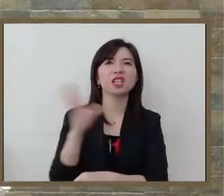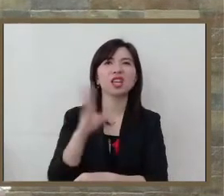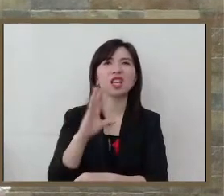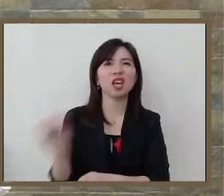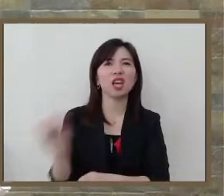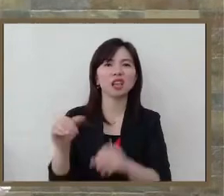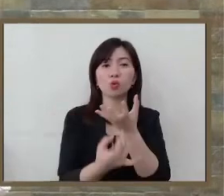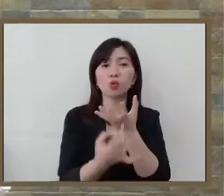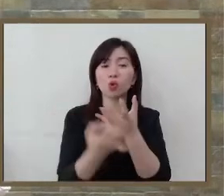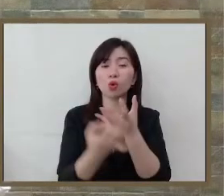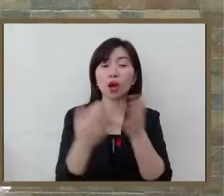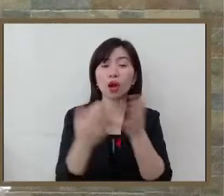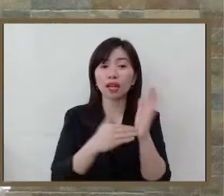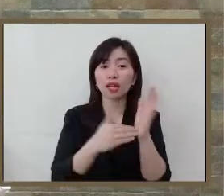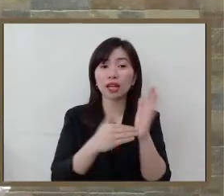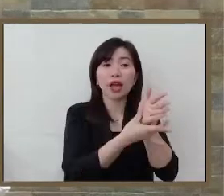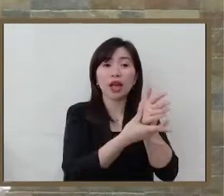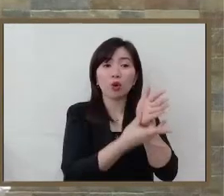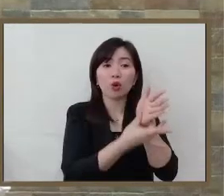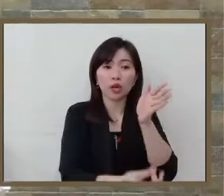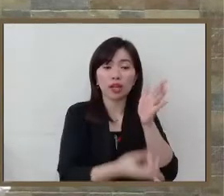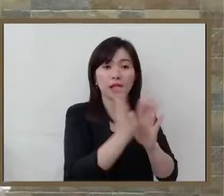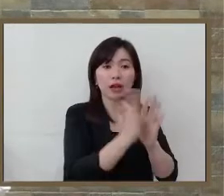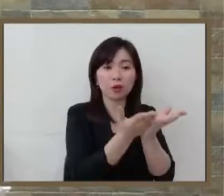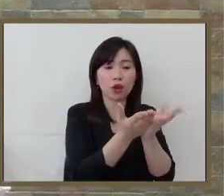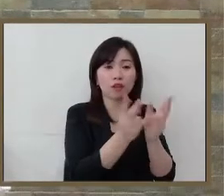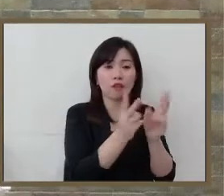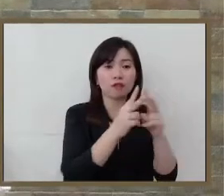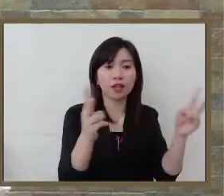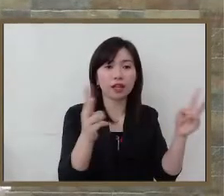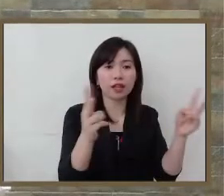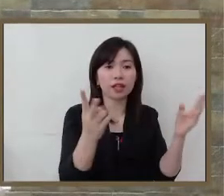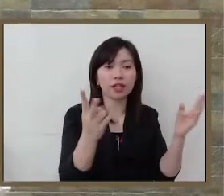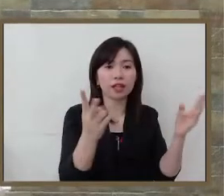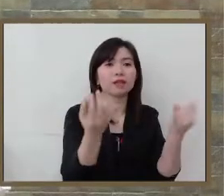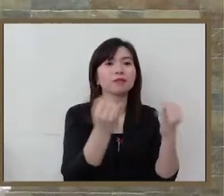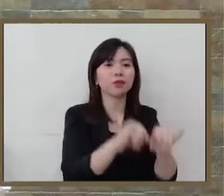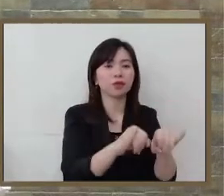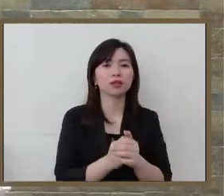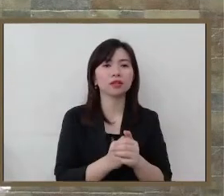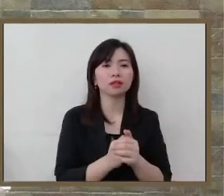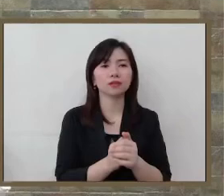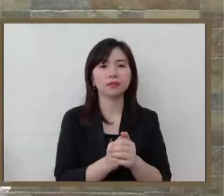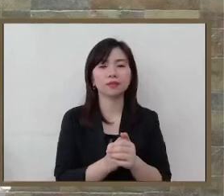is very important during those times. Hindi po yan ilalagay sa Bible kung hindi importante.